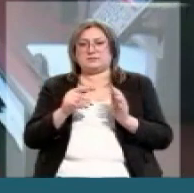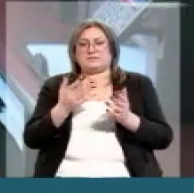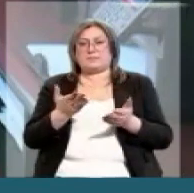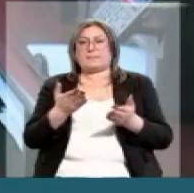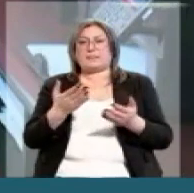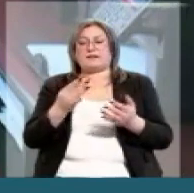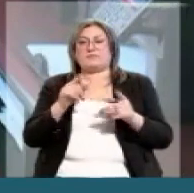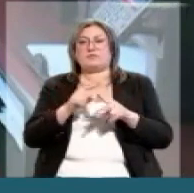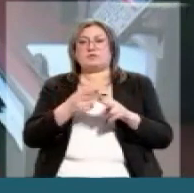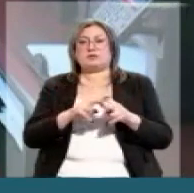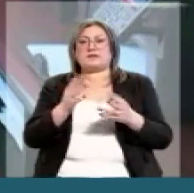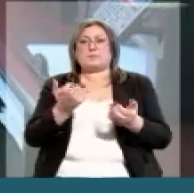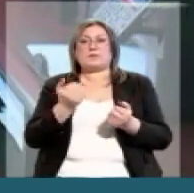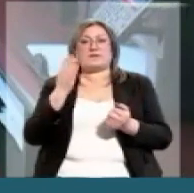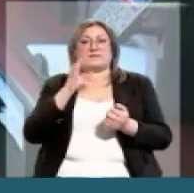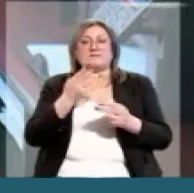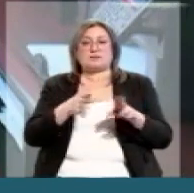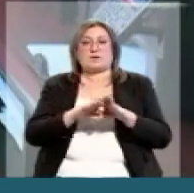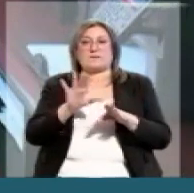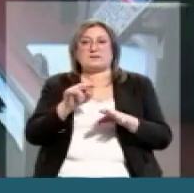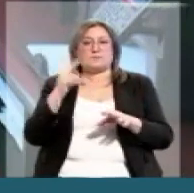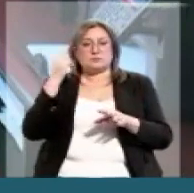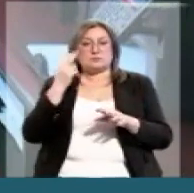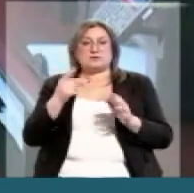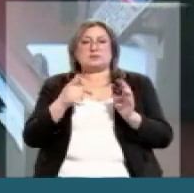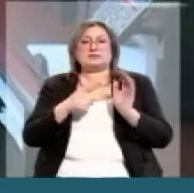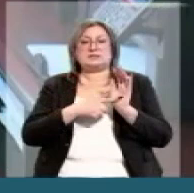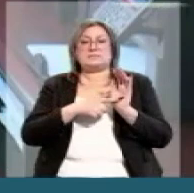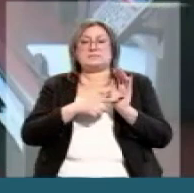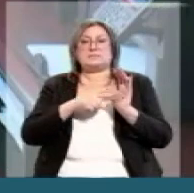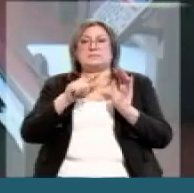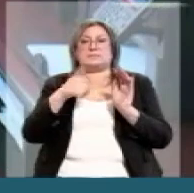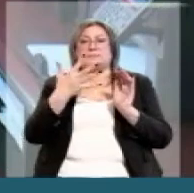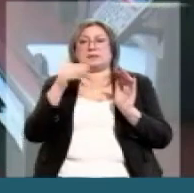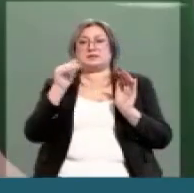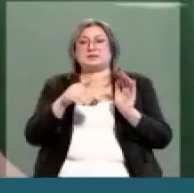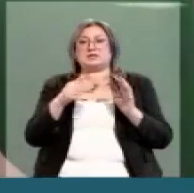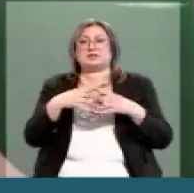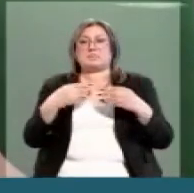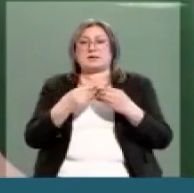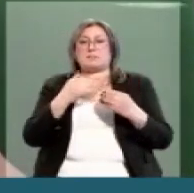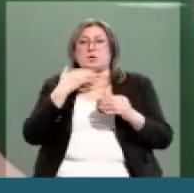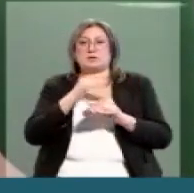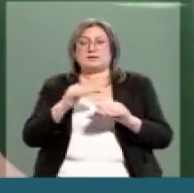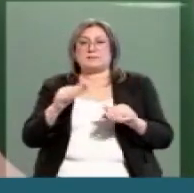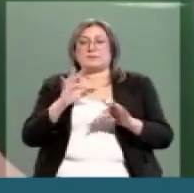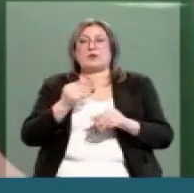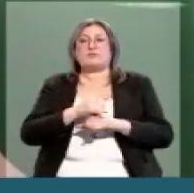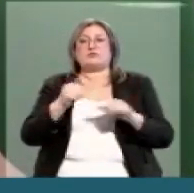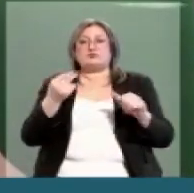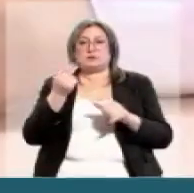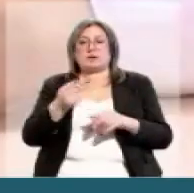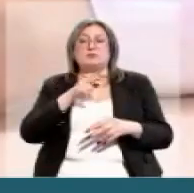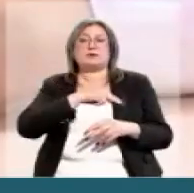Вот получателем данного вида пособия по нашей области является 7 500 у нас многодетных семей. Выплаты увеличены для многодетных